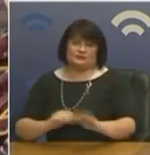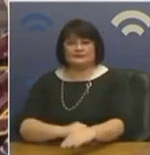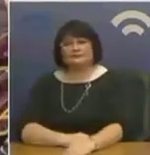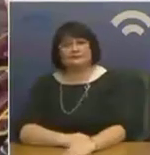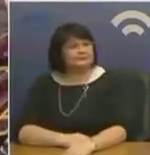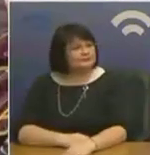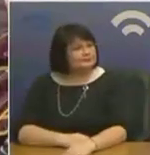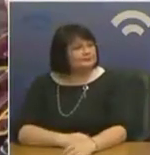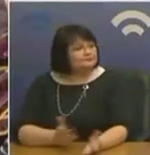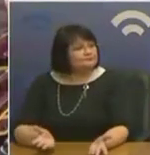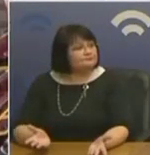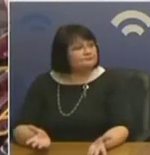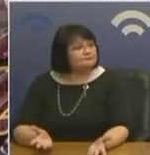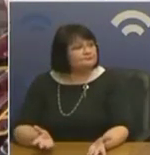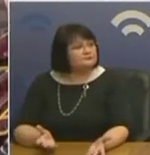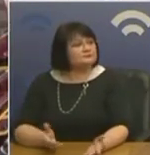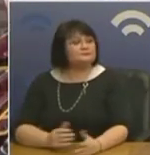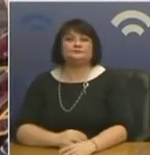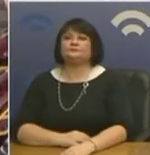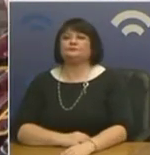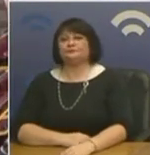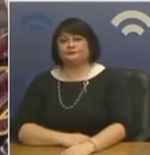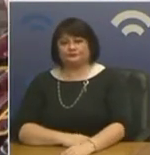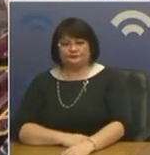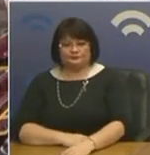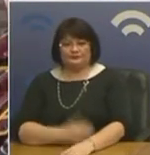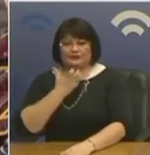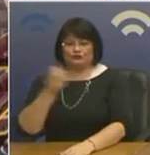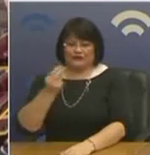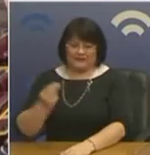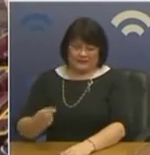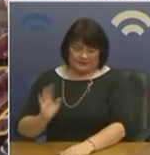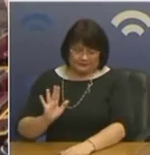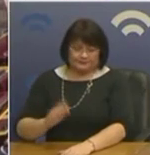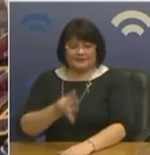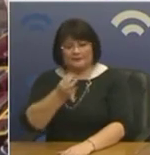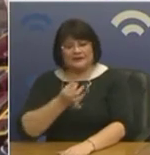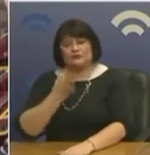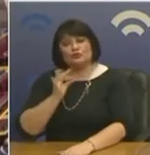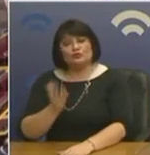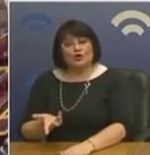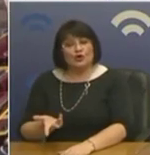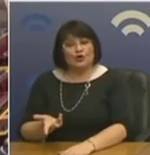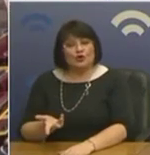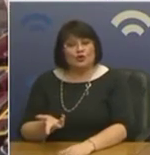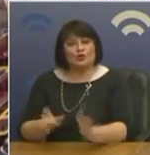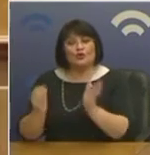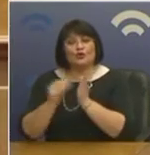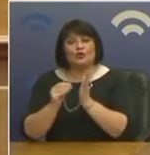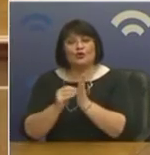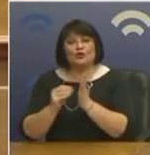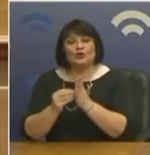Πάλι, ο Μπούρας την κάνει. Δηλαδή. Ο Μπούρας. Πάμε στα σοβαρά. Πείτε μου, γιατί δεν θεσπίζετε το